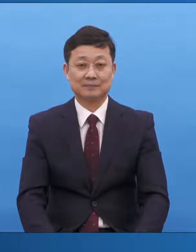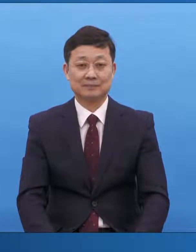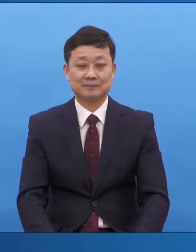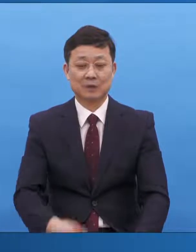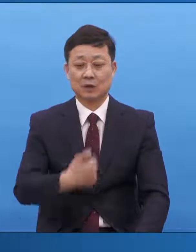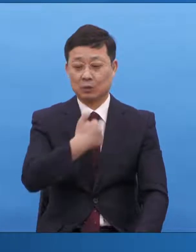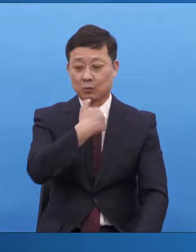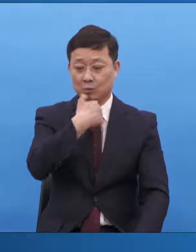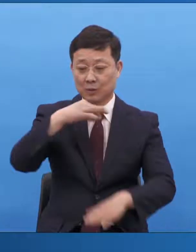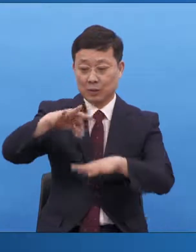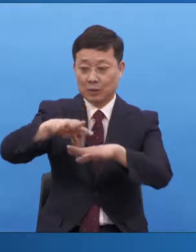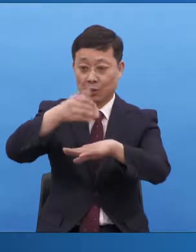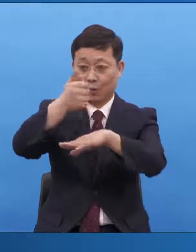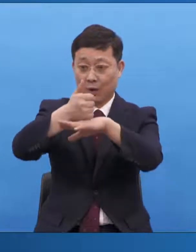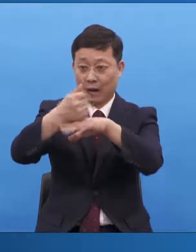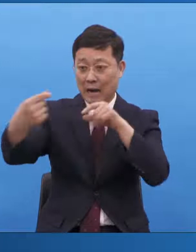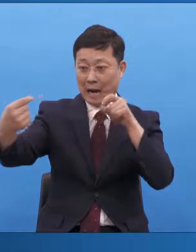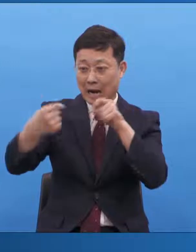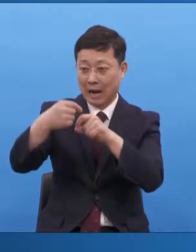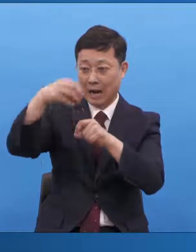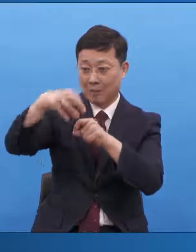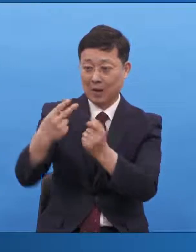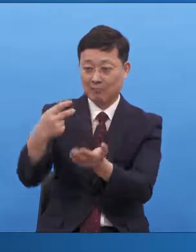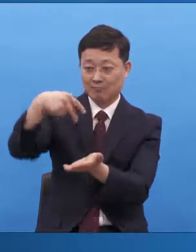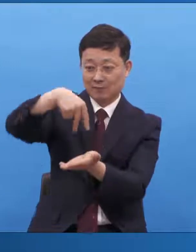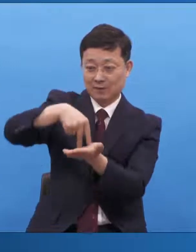가이사 앞에 서야 합니다. You must stand before Caesar.